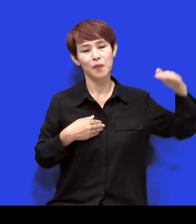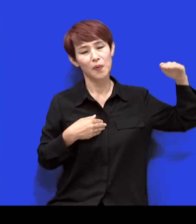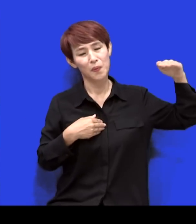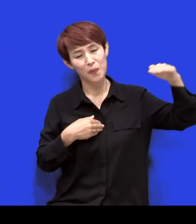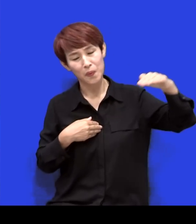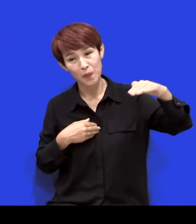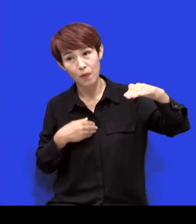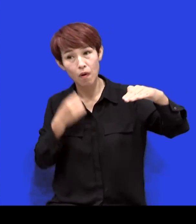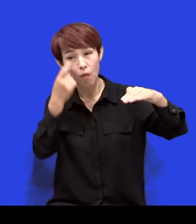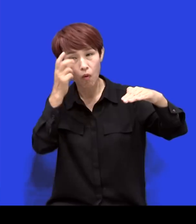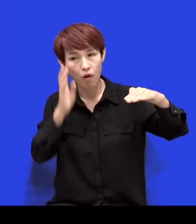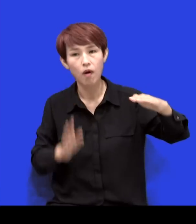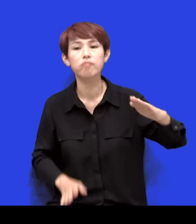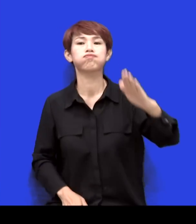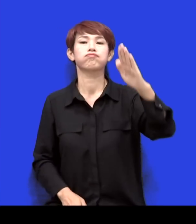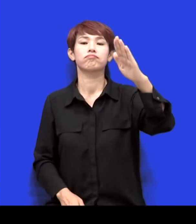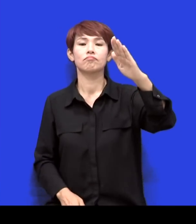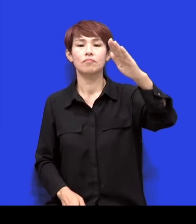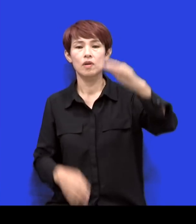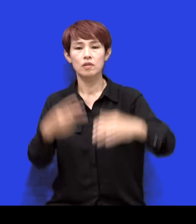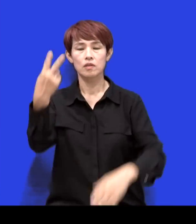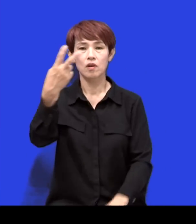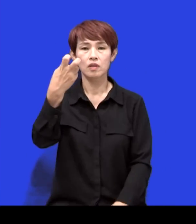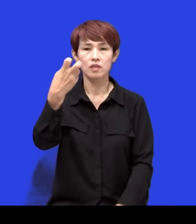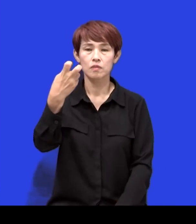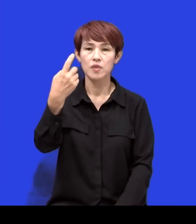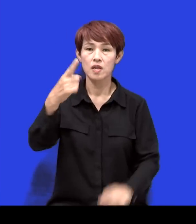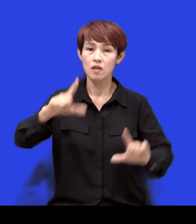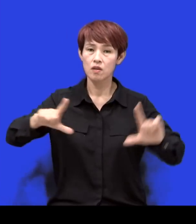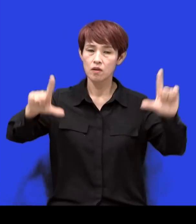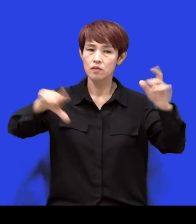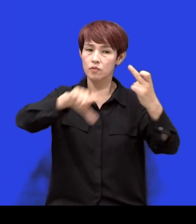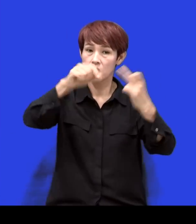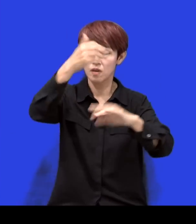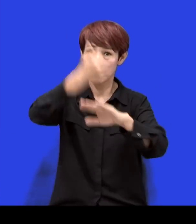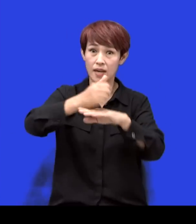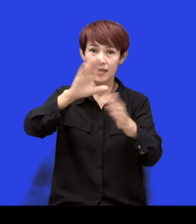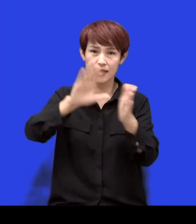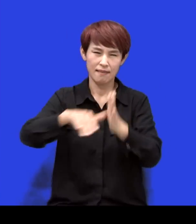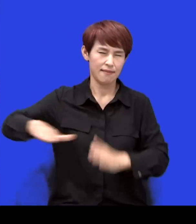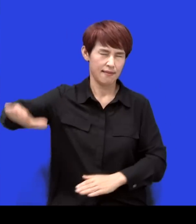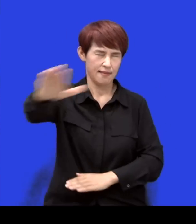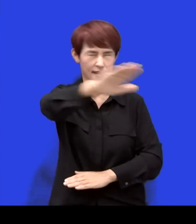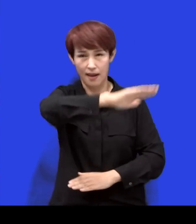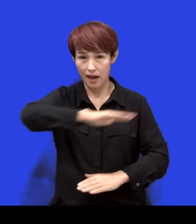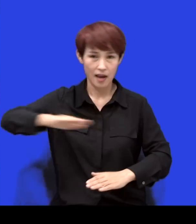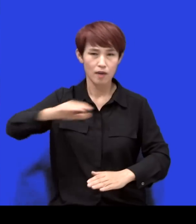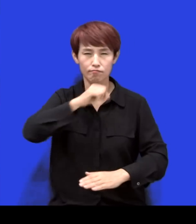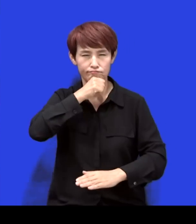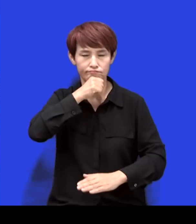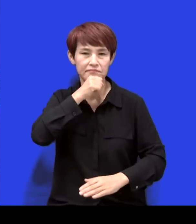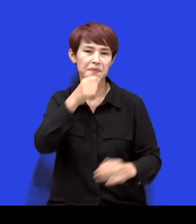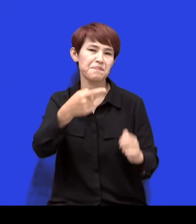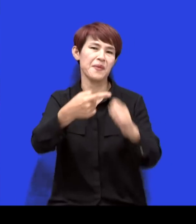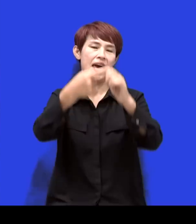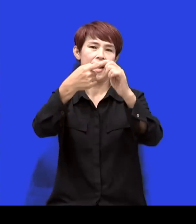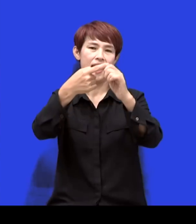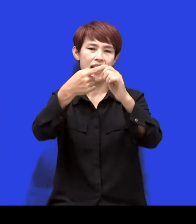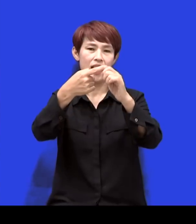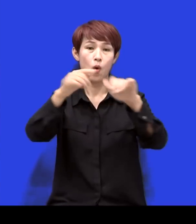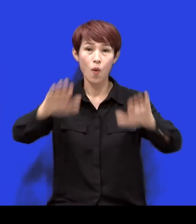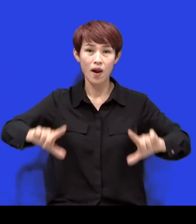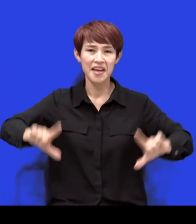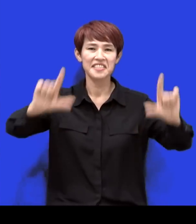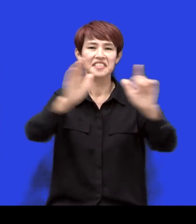지나 올라가고 그래서 2021년 그러니까 작년 말에 이제 전서점 종합 1위 하고 예스24 올해의 책